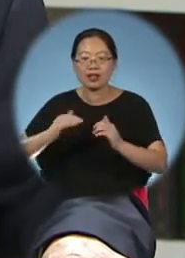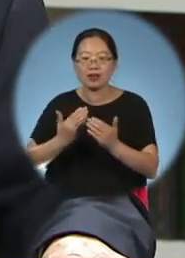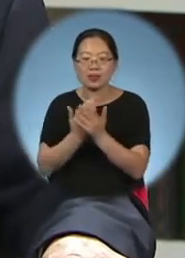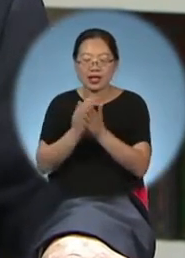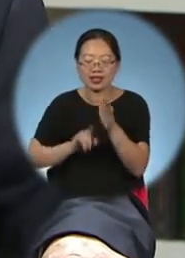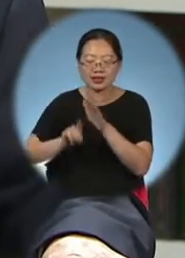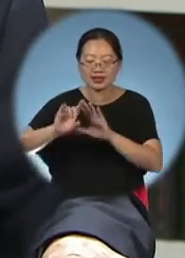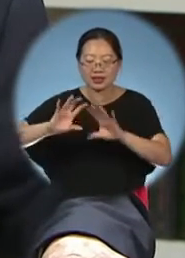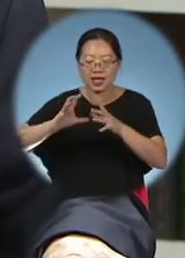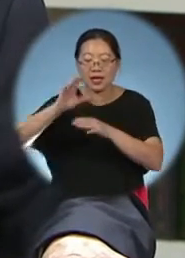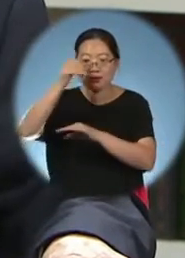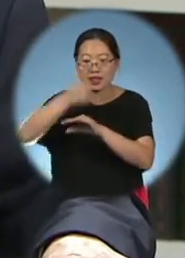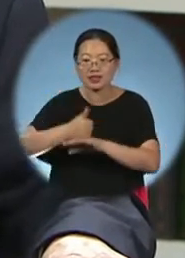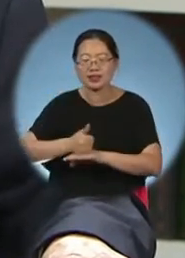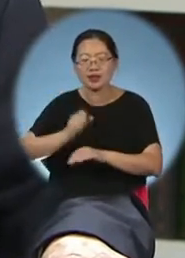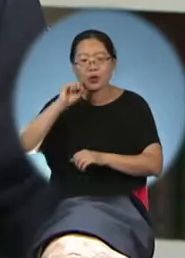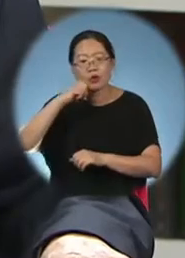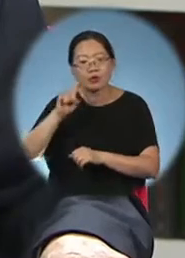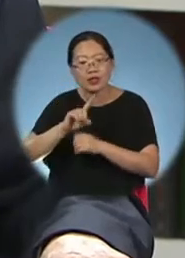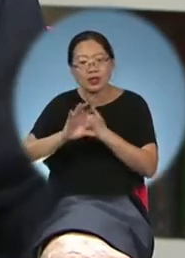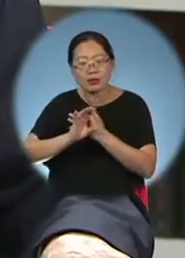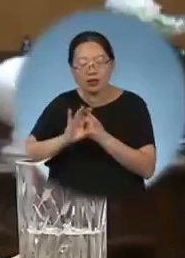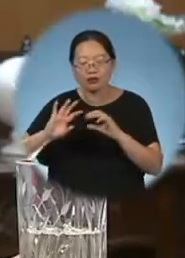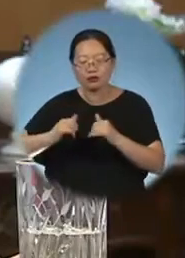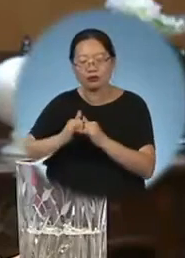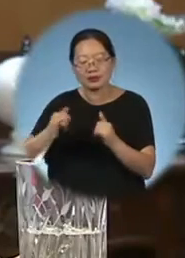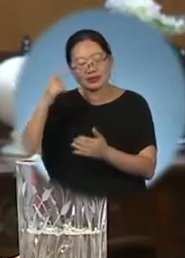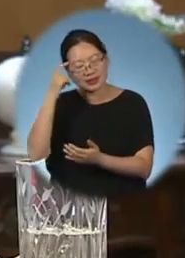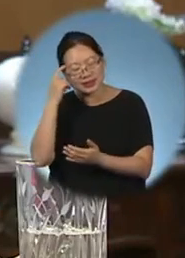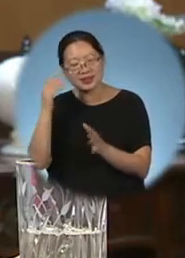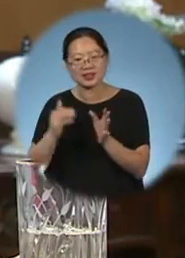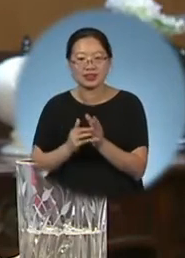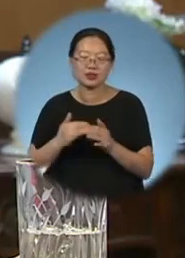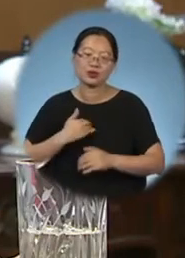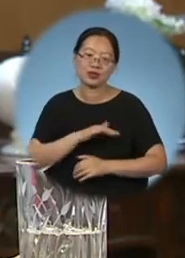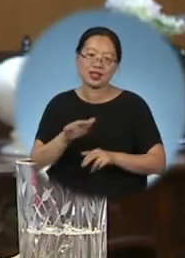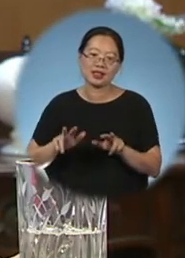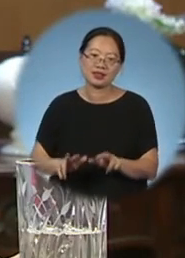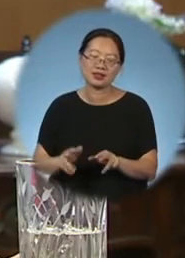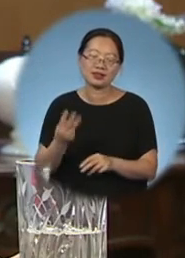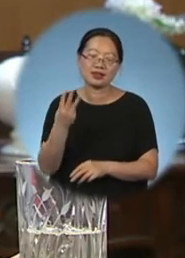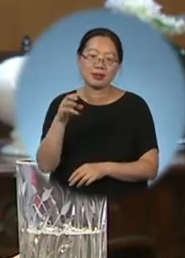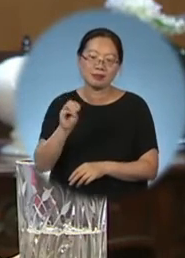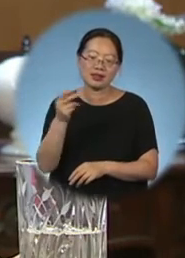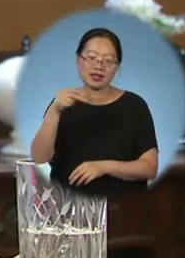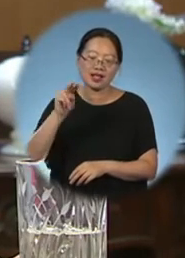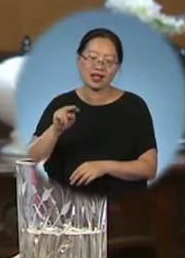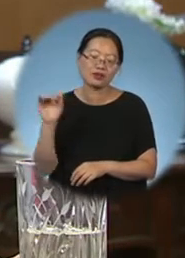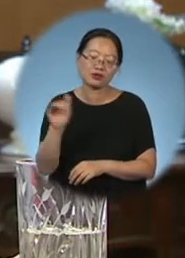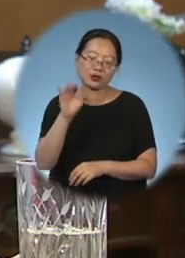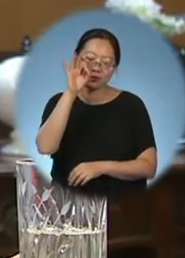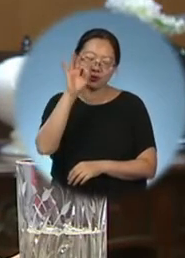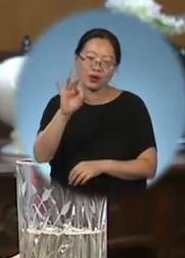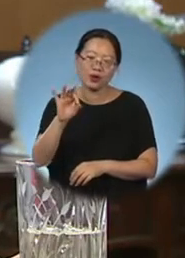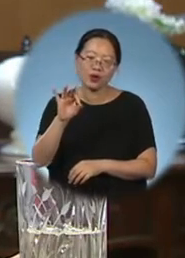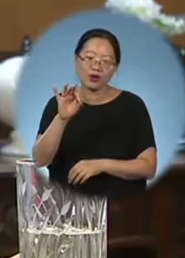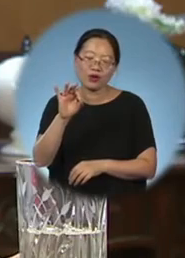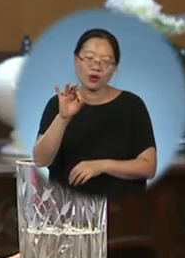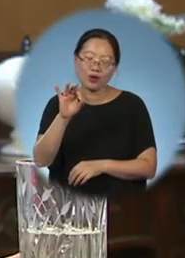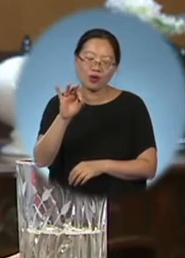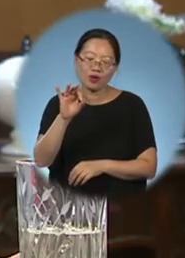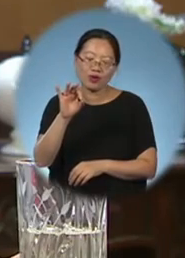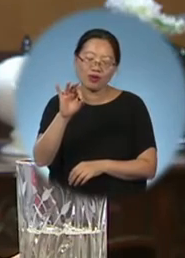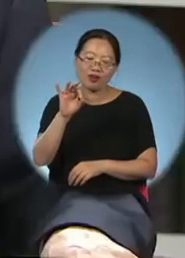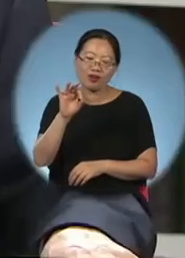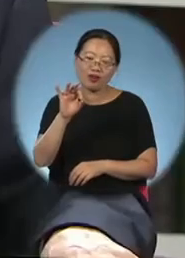들어가는 그 마지막 고비가 뭐냐면 국민 의식이다 이랬습니다. 우리가 지금 3만 달러 수준에서 지금 못 올라가고 있는